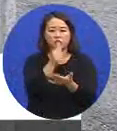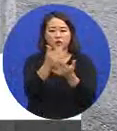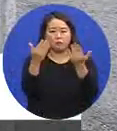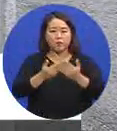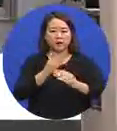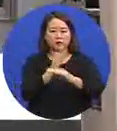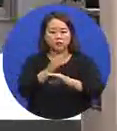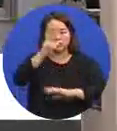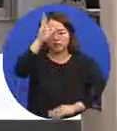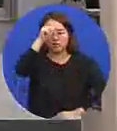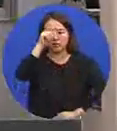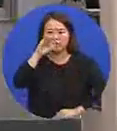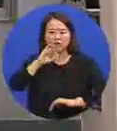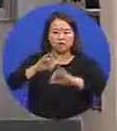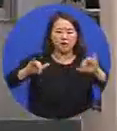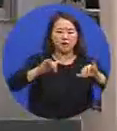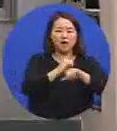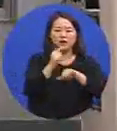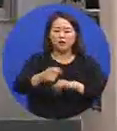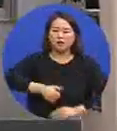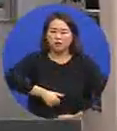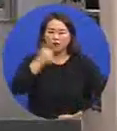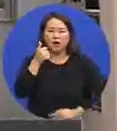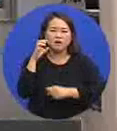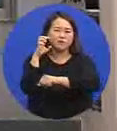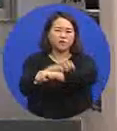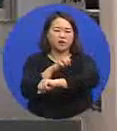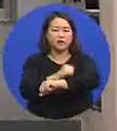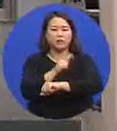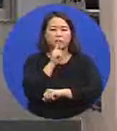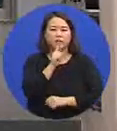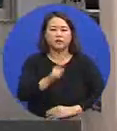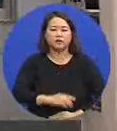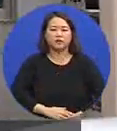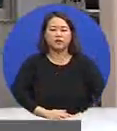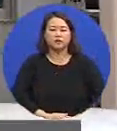A씨는 경찰관이 끼어들어서 화가 나서 그랬다고 진술했습니다.